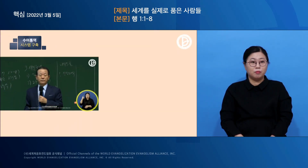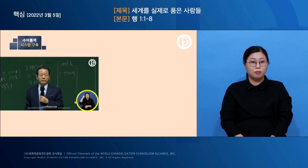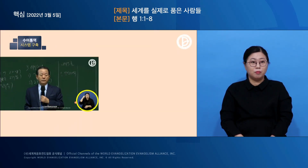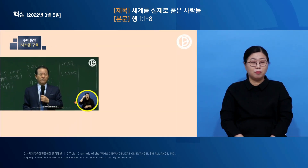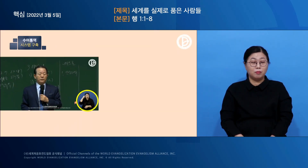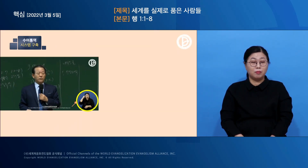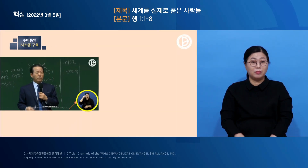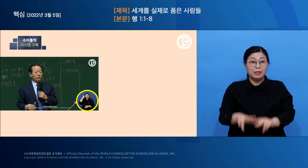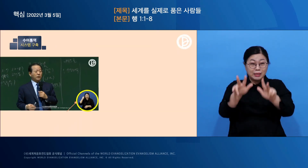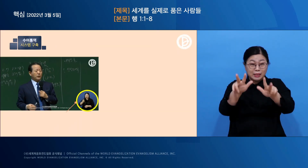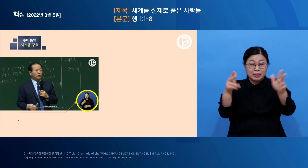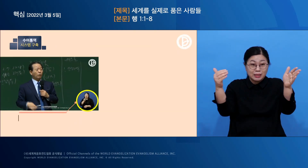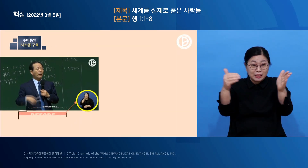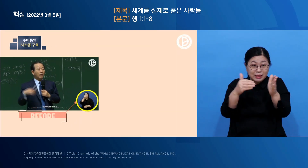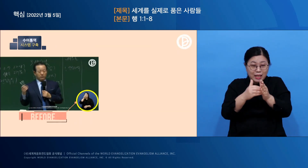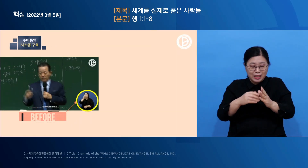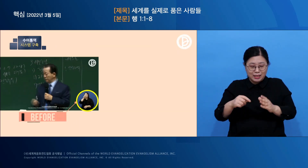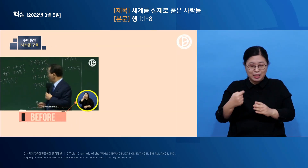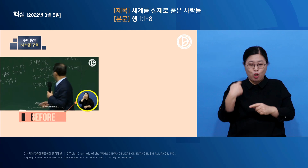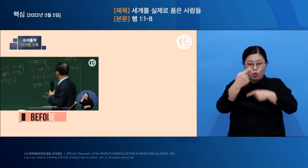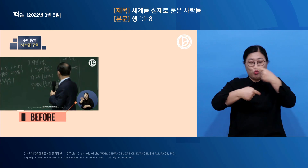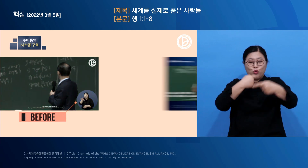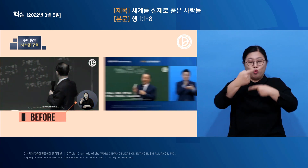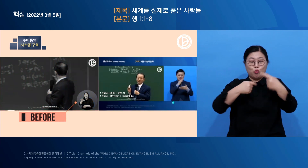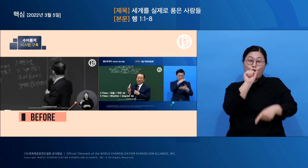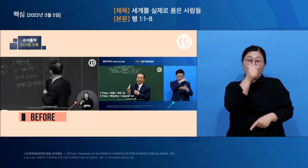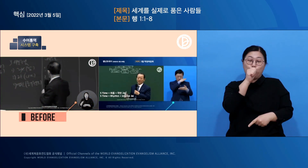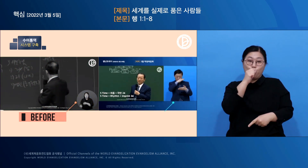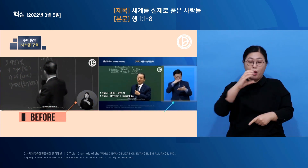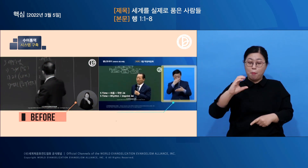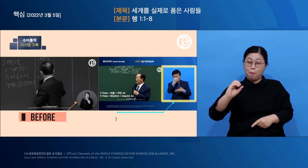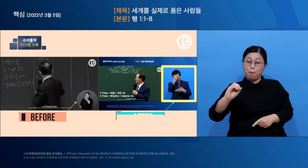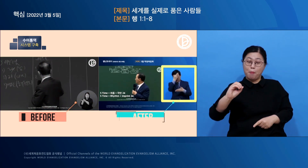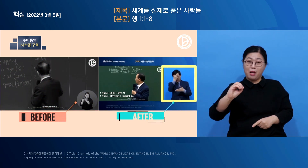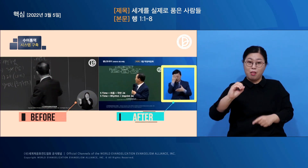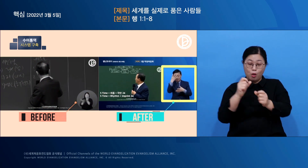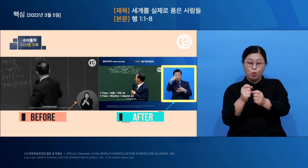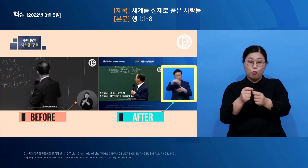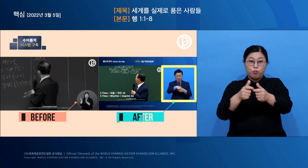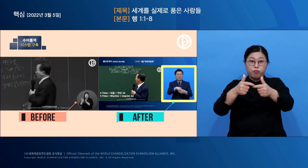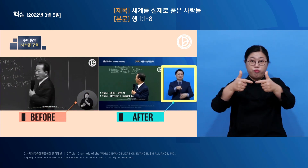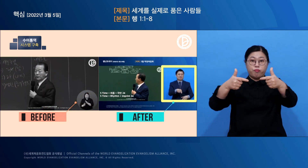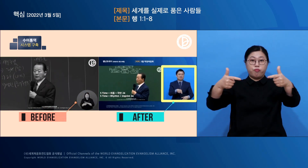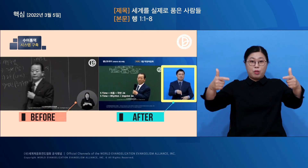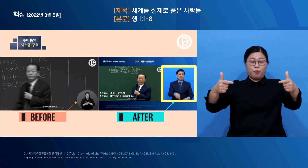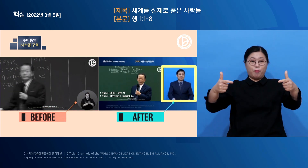그동안 작은 동그라미 안에 있던 수어 통역이 크게 확대됐습니다.